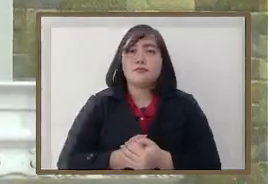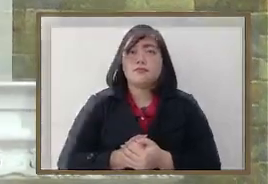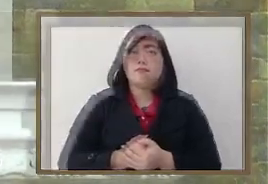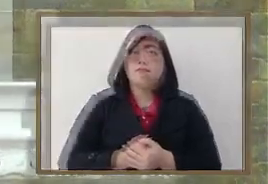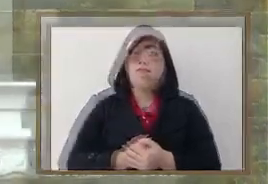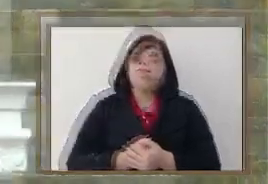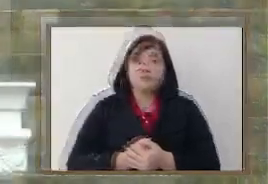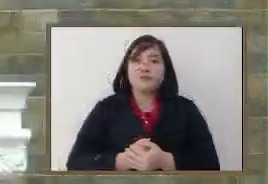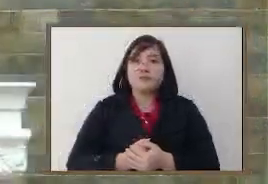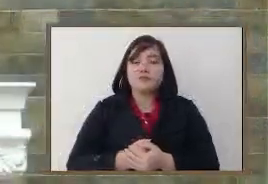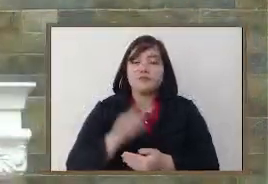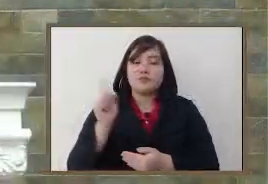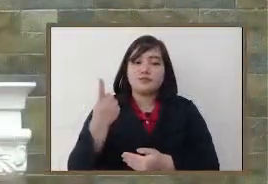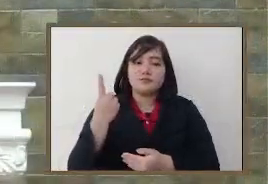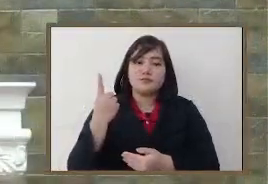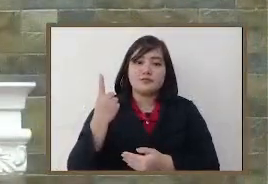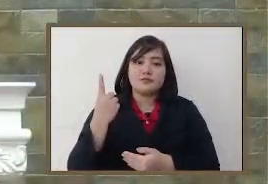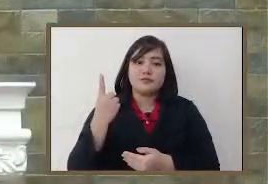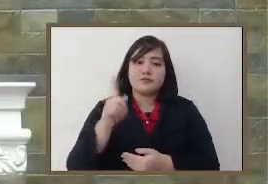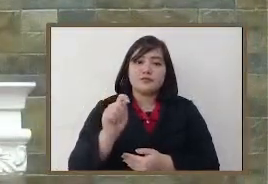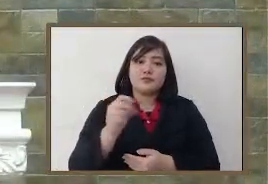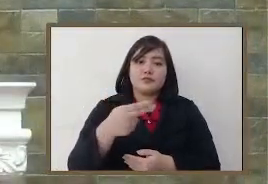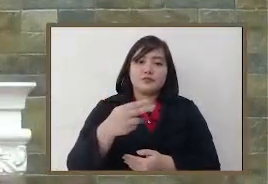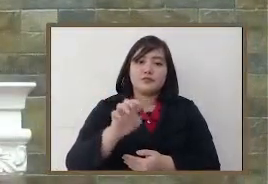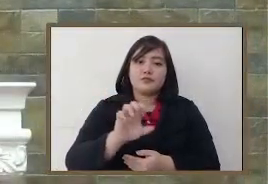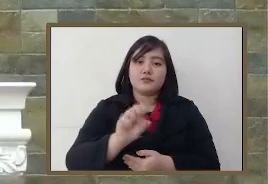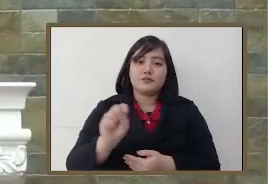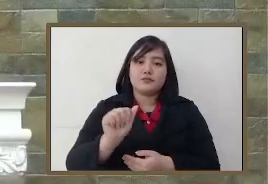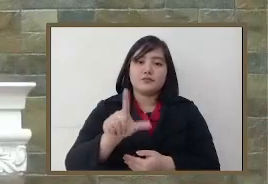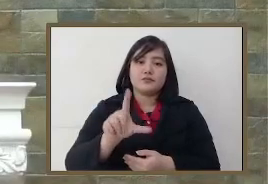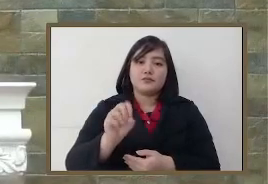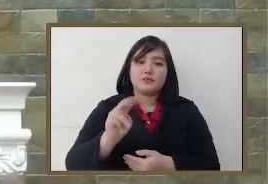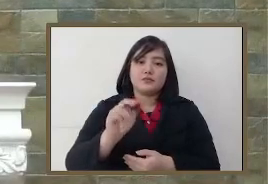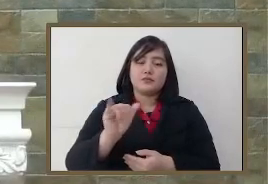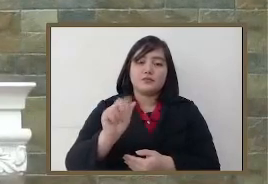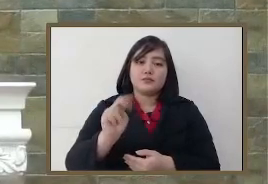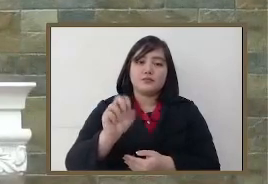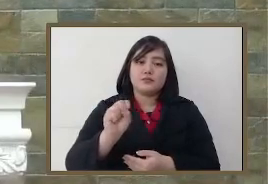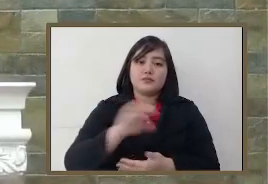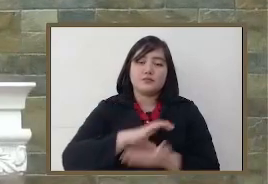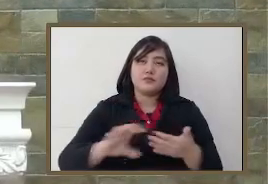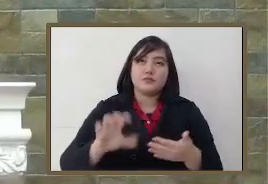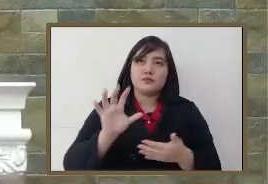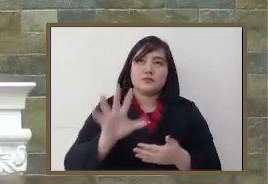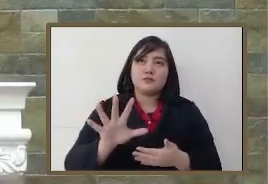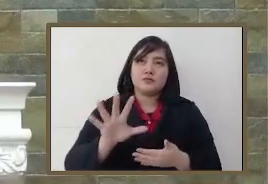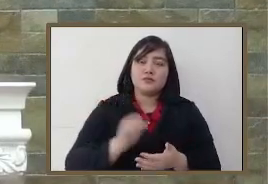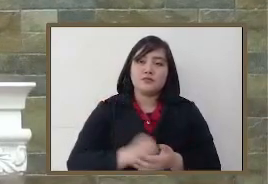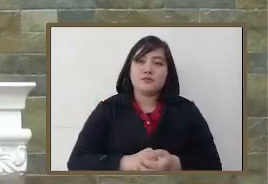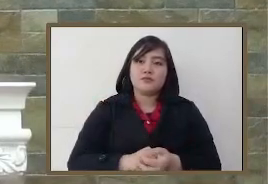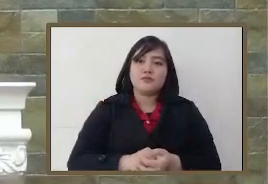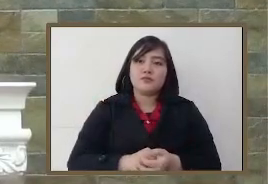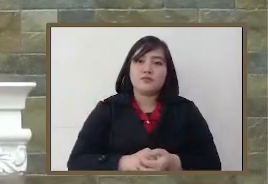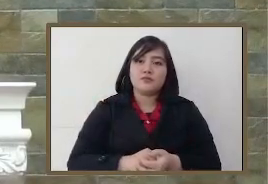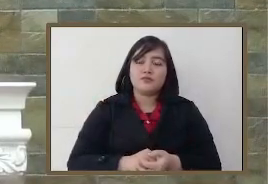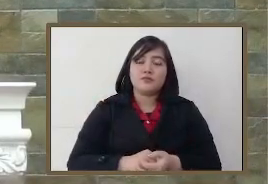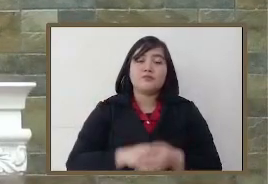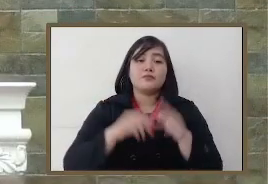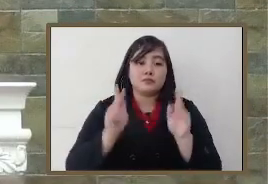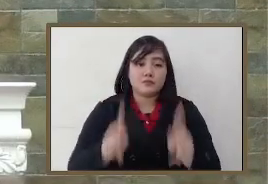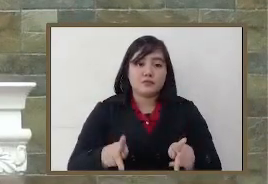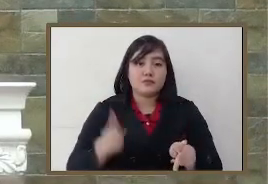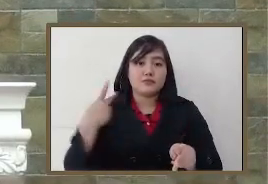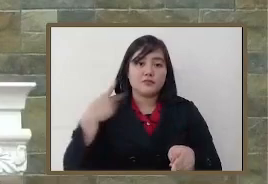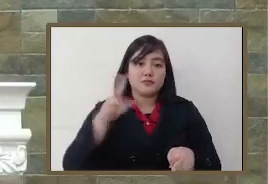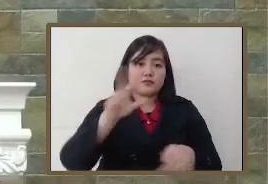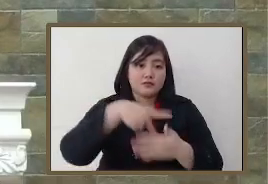Chapter 5, 1 Thessalonians chapter, you don't need to turn to it. I think that's verse number 23. Ang tao ay binubuo ng body,